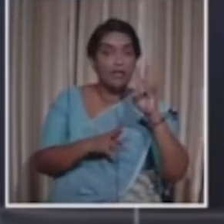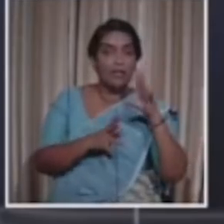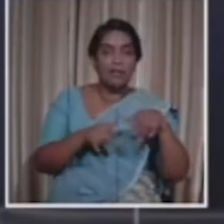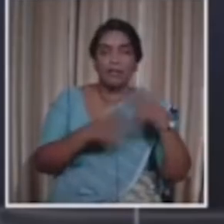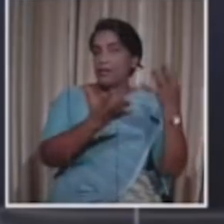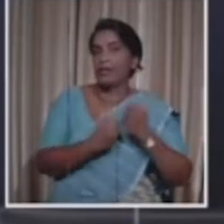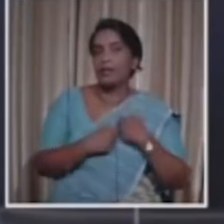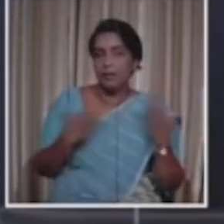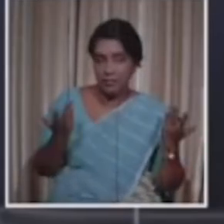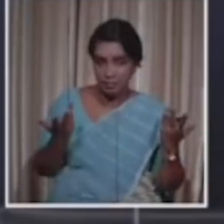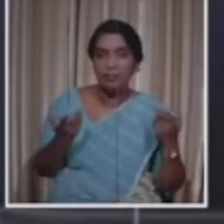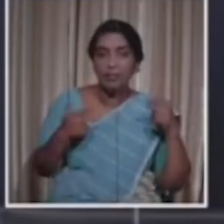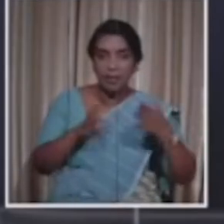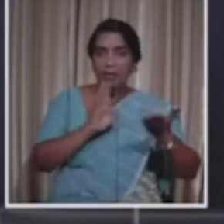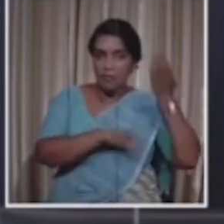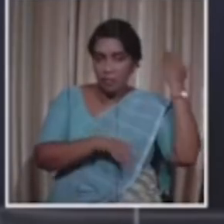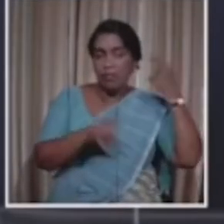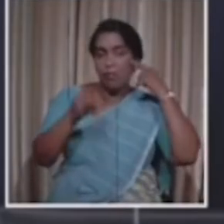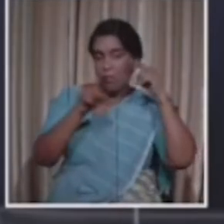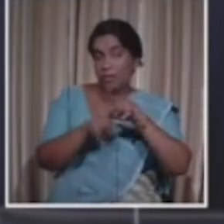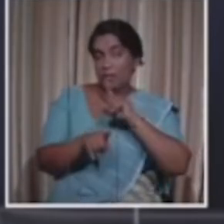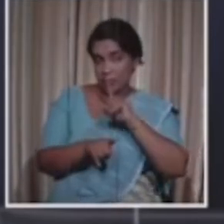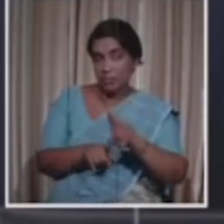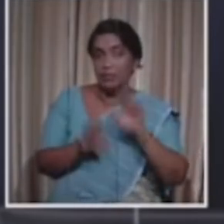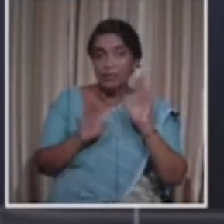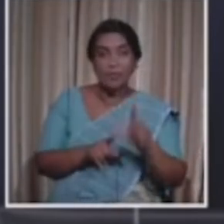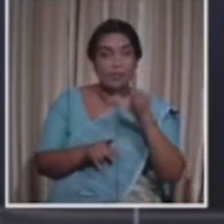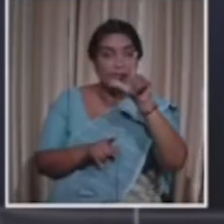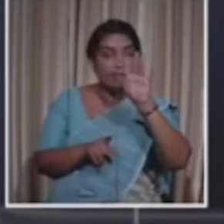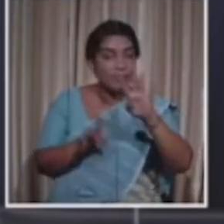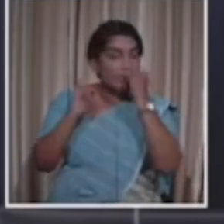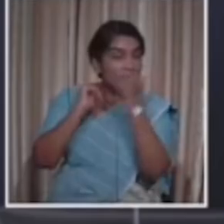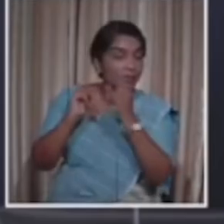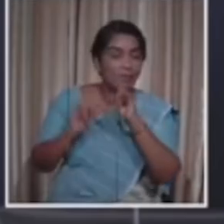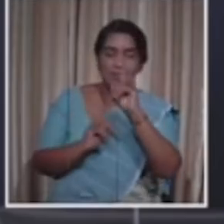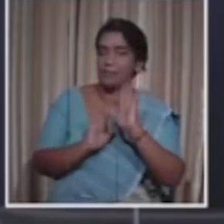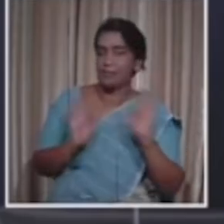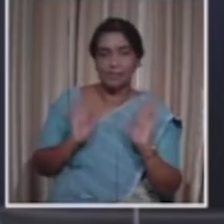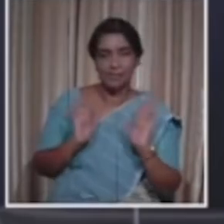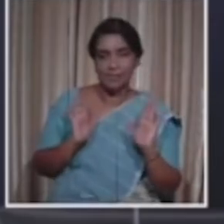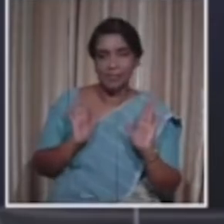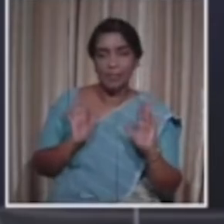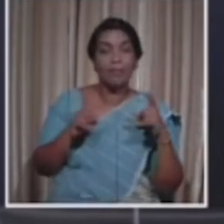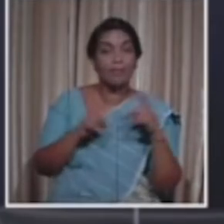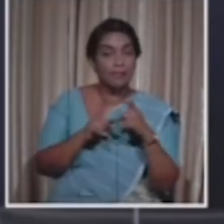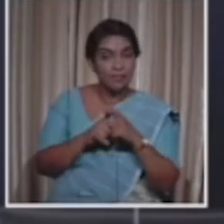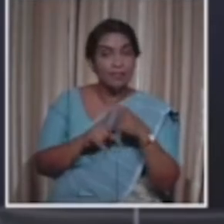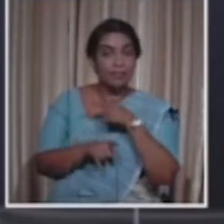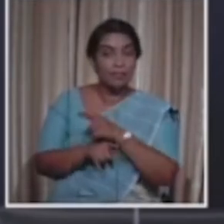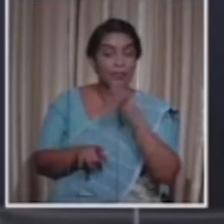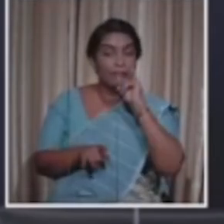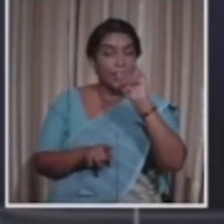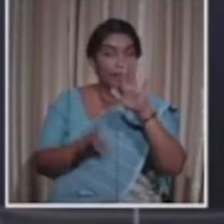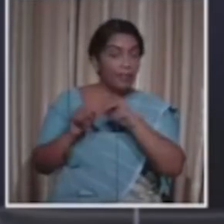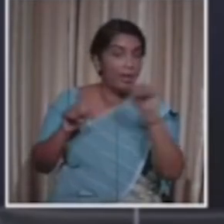ne api me itihasaya gena kiyanna one so api 74 ak gena dos kila wadak ne Dudley Senanayaka Mathithuma tamai 65